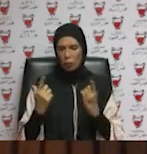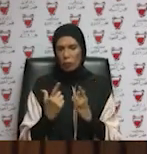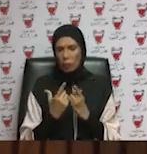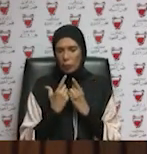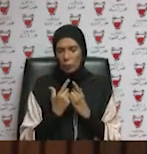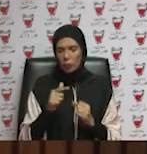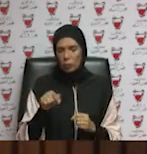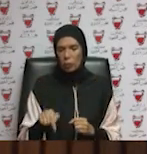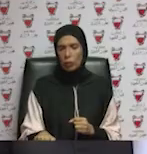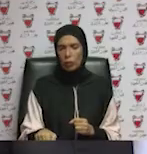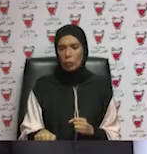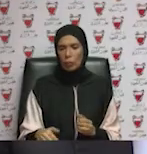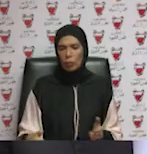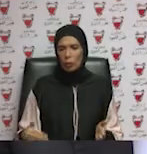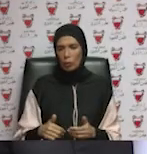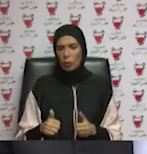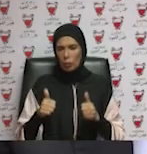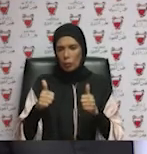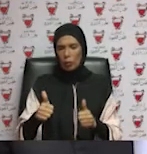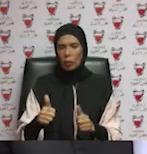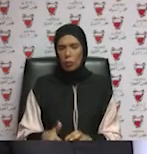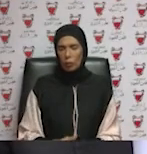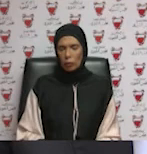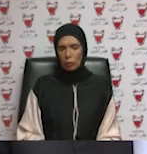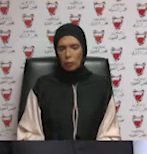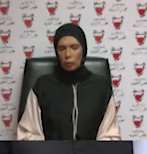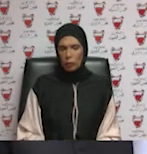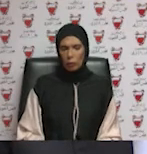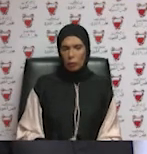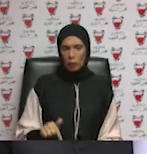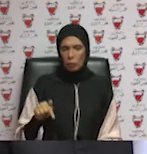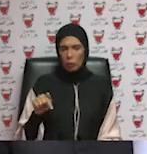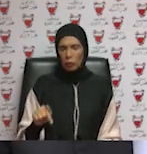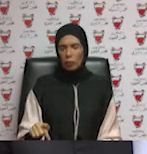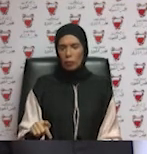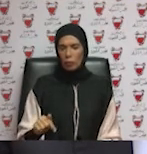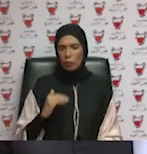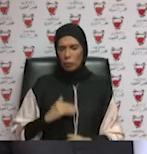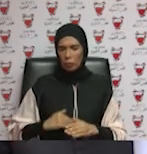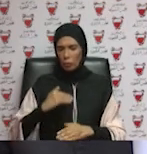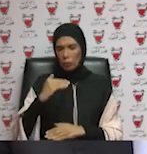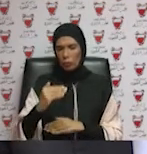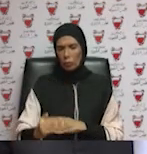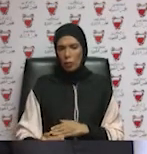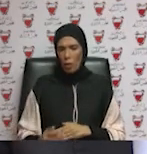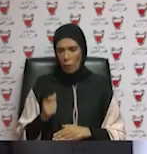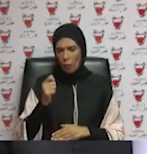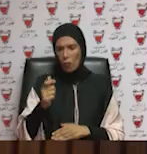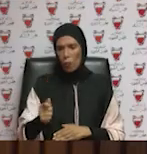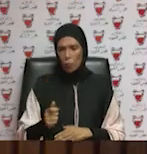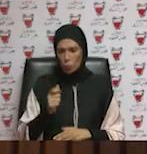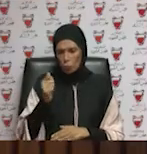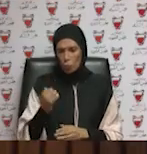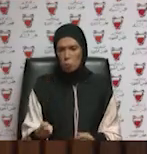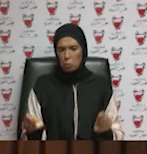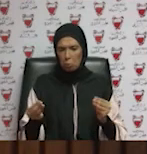الوقوف على ما تم تحقيقه في هذا المجال، لا سيما أنه ما زال هناك تجاوز في المصروفات المتكررة،